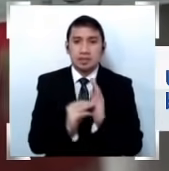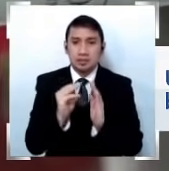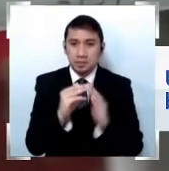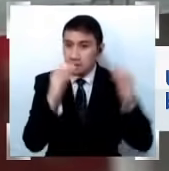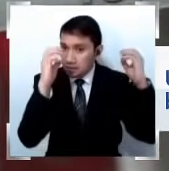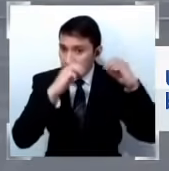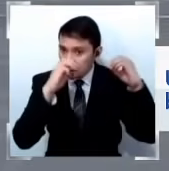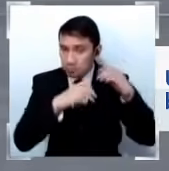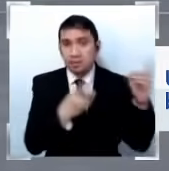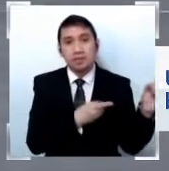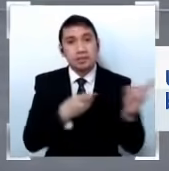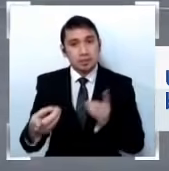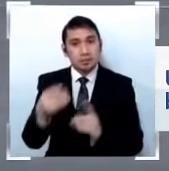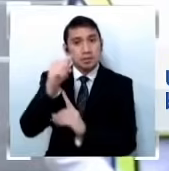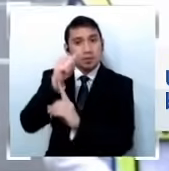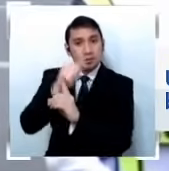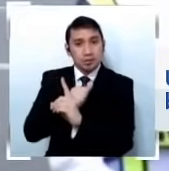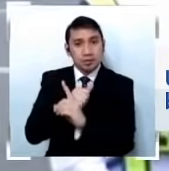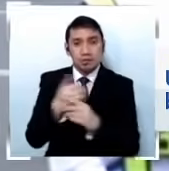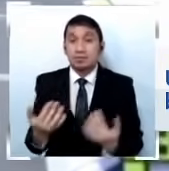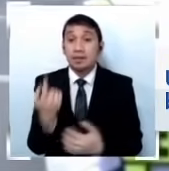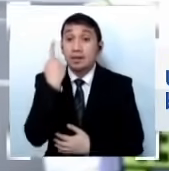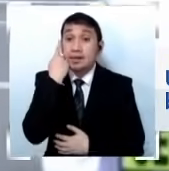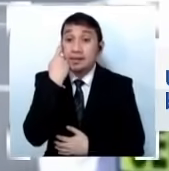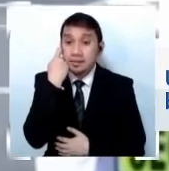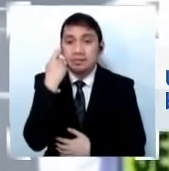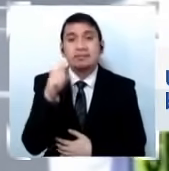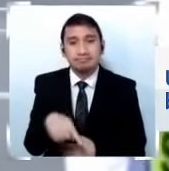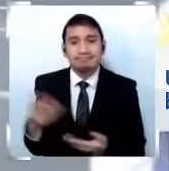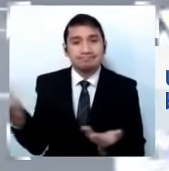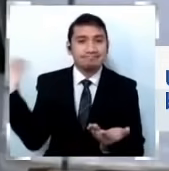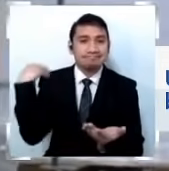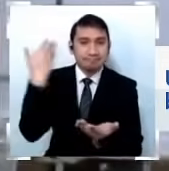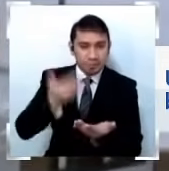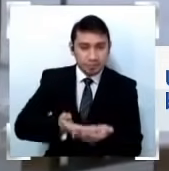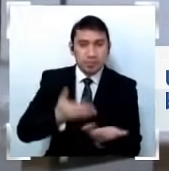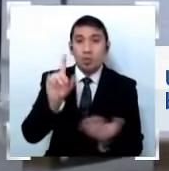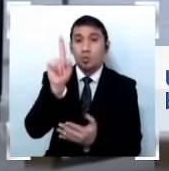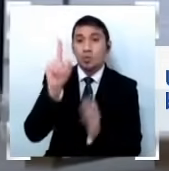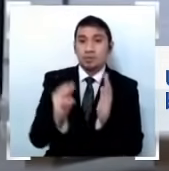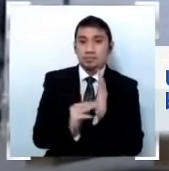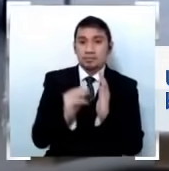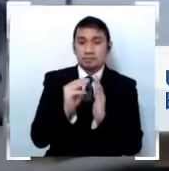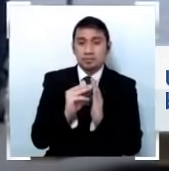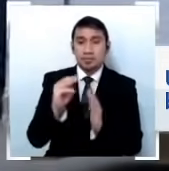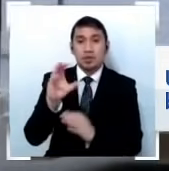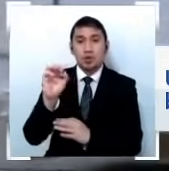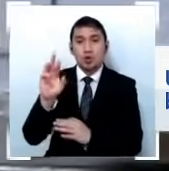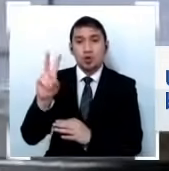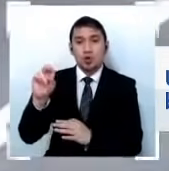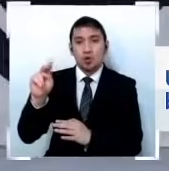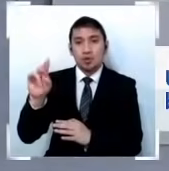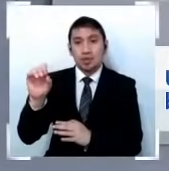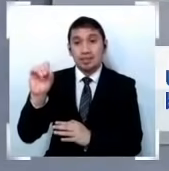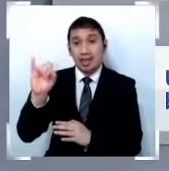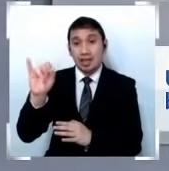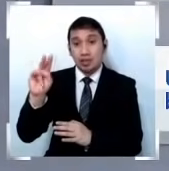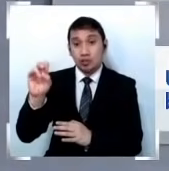sa Agosto. Kanina naman, dumating ang karagdagang 1 million doses ng CoronaVac vaccine ng Sinovac. Sa